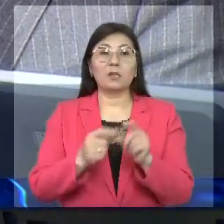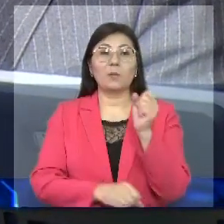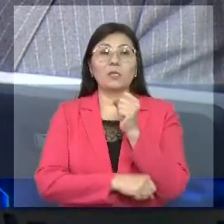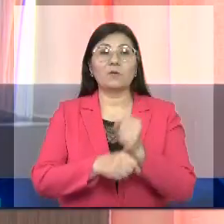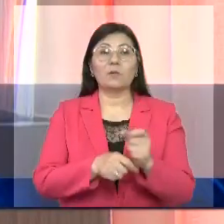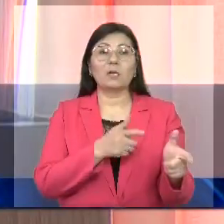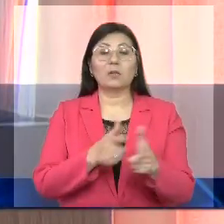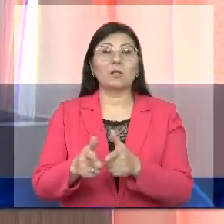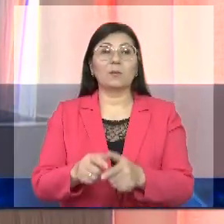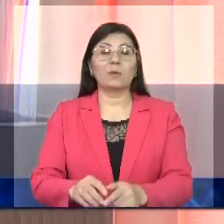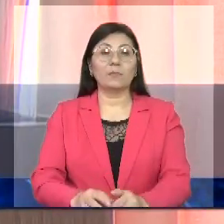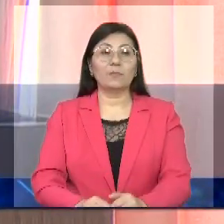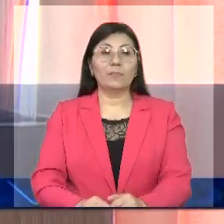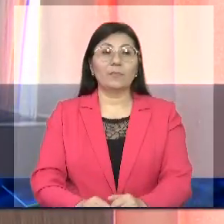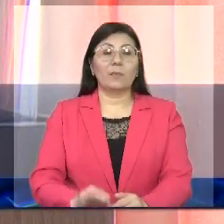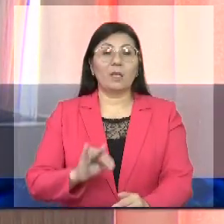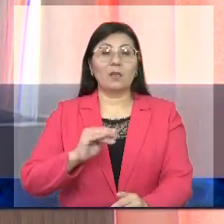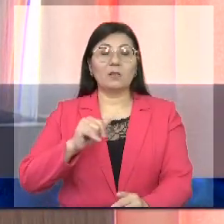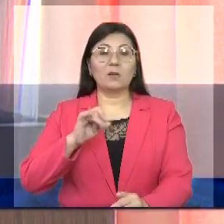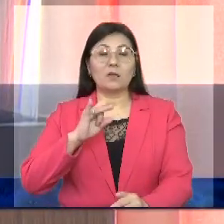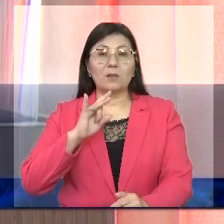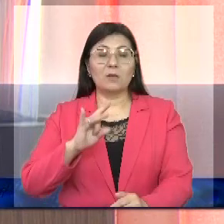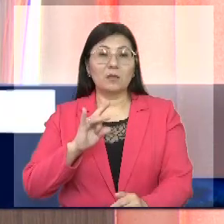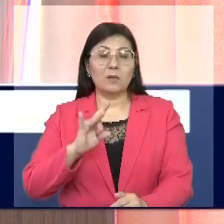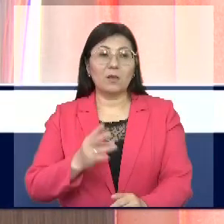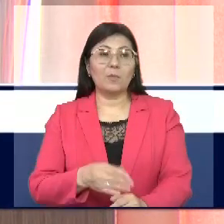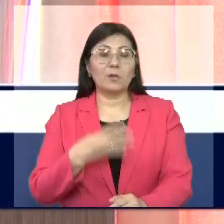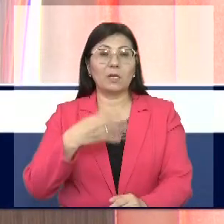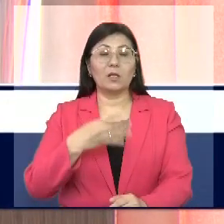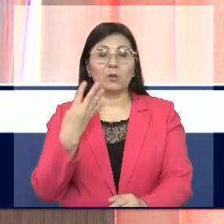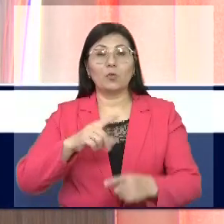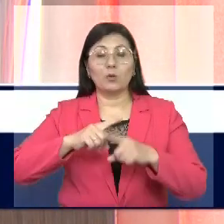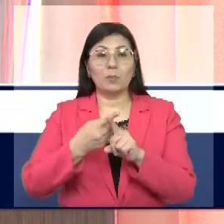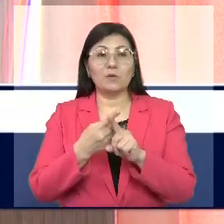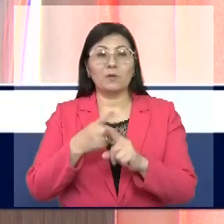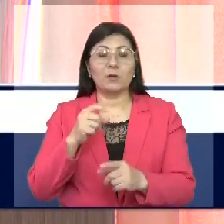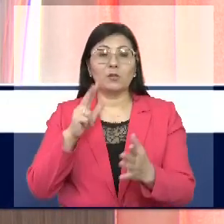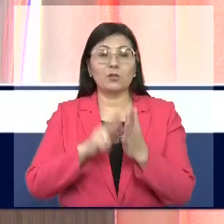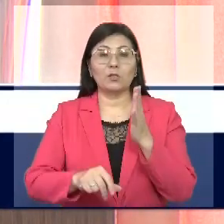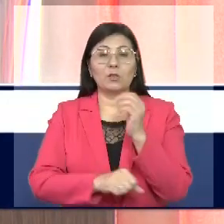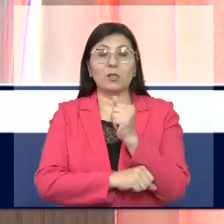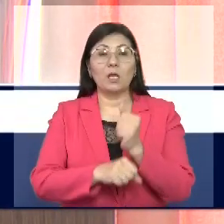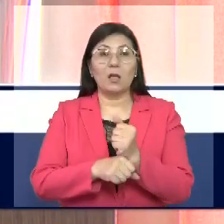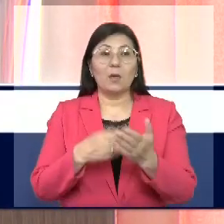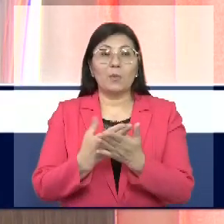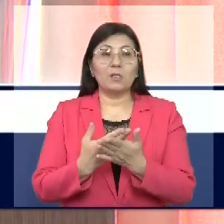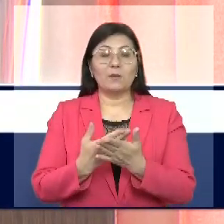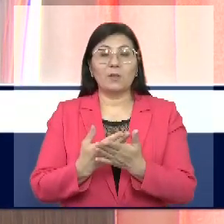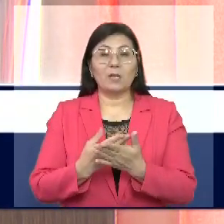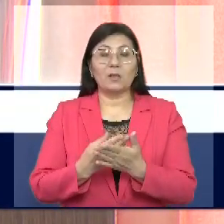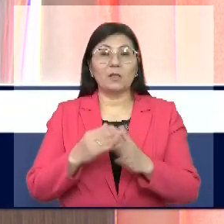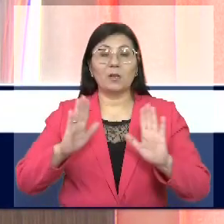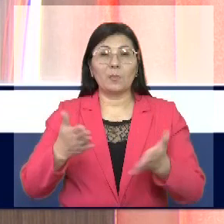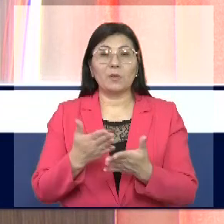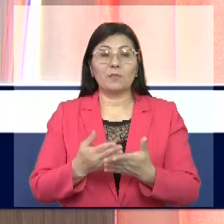қызметкерлерін дайындап отыр. Инженер және құтқару жұмыстарын жүргізу үшін 44 бірлік техника, 180 қызметкерден құралған төтенше жағдай